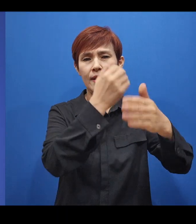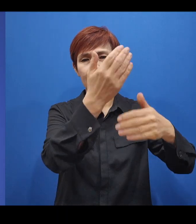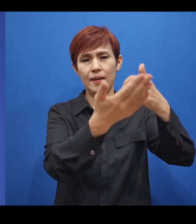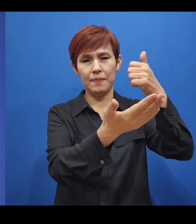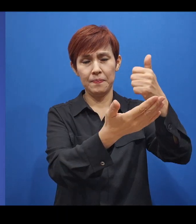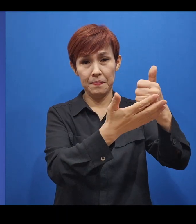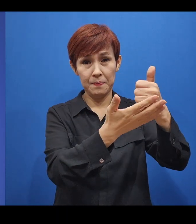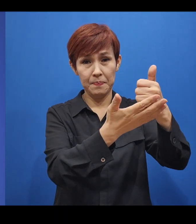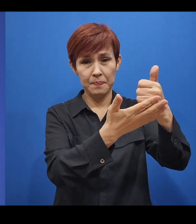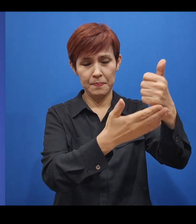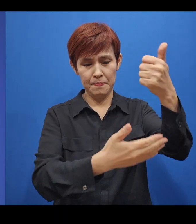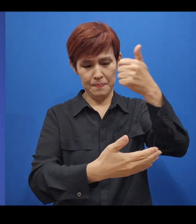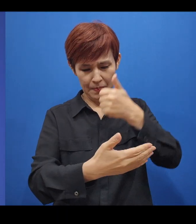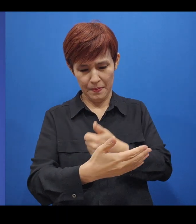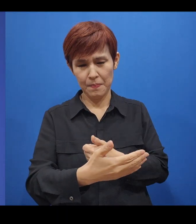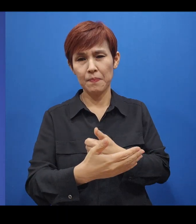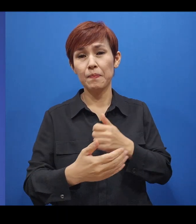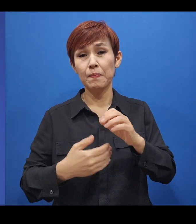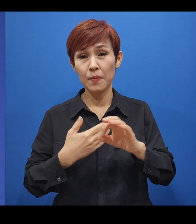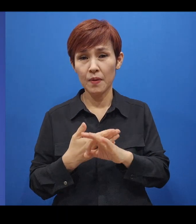하나님으로부터 나면 됩니다.